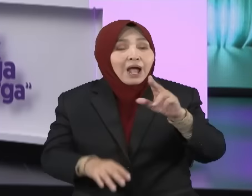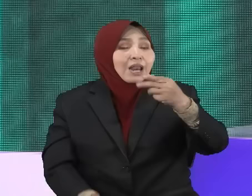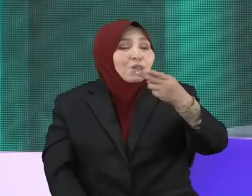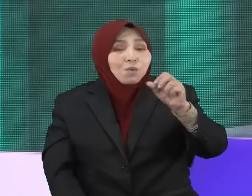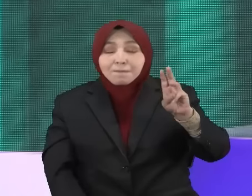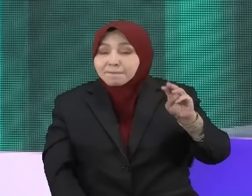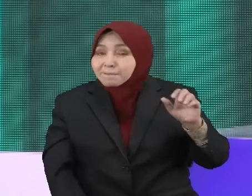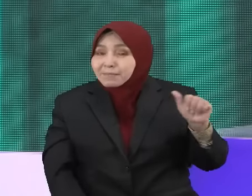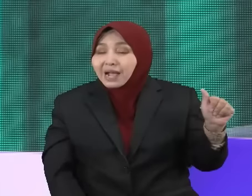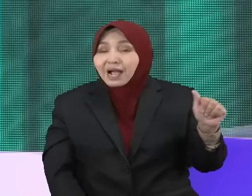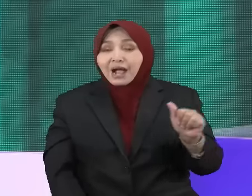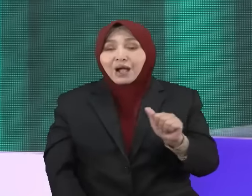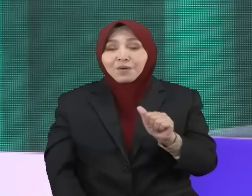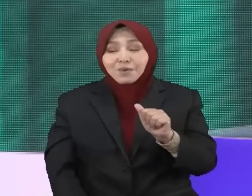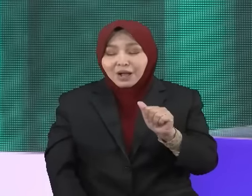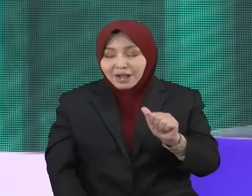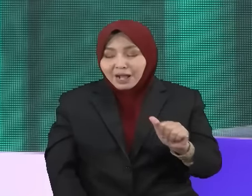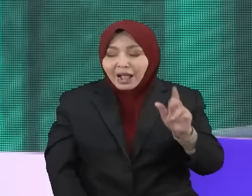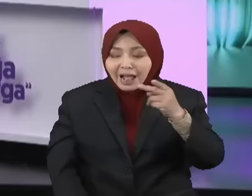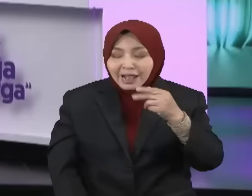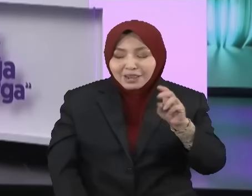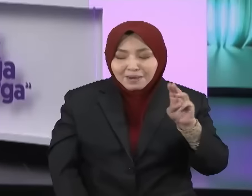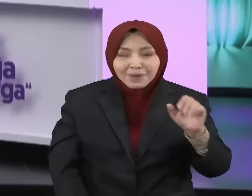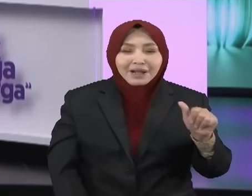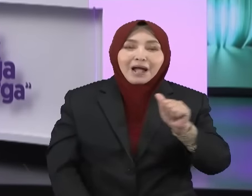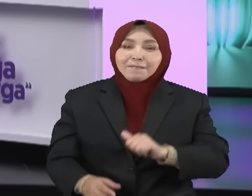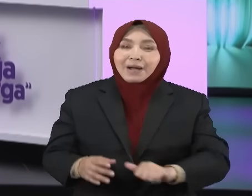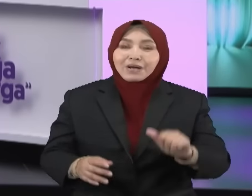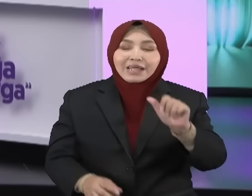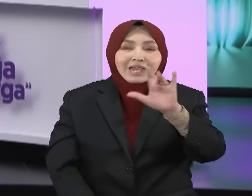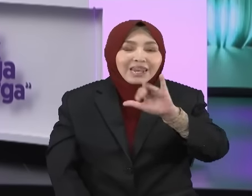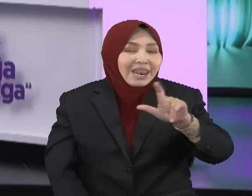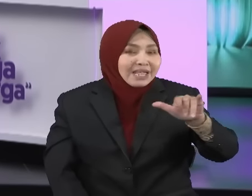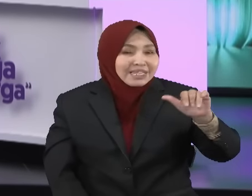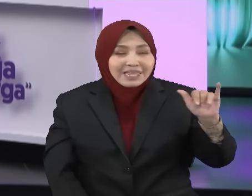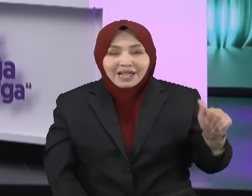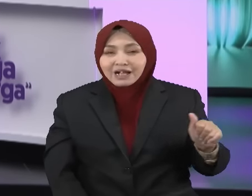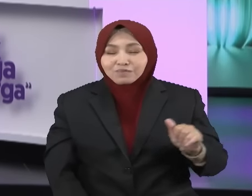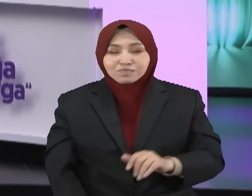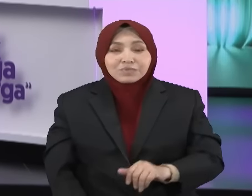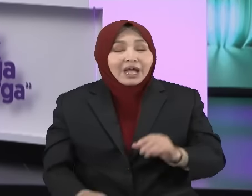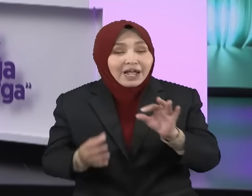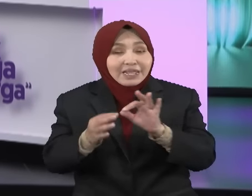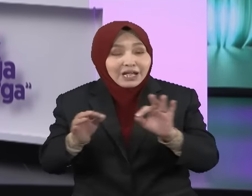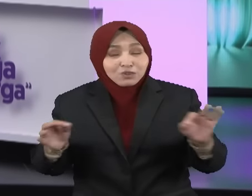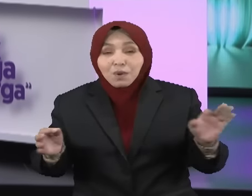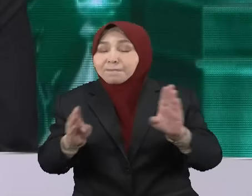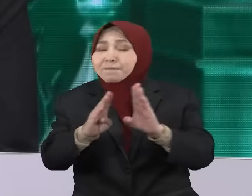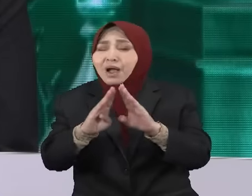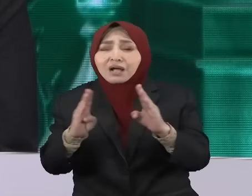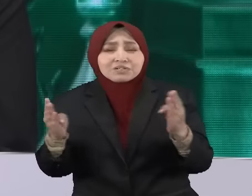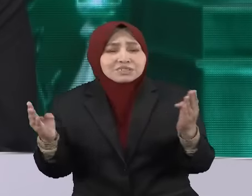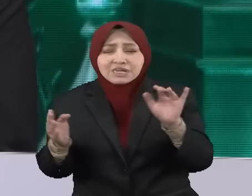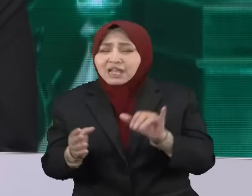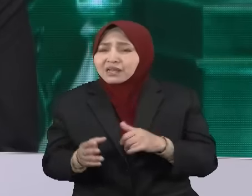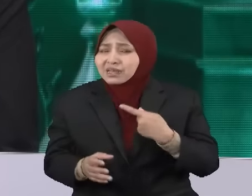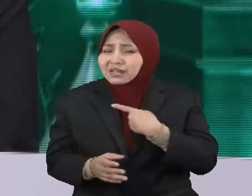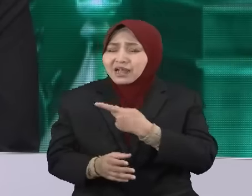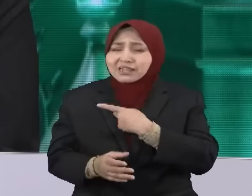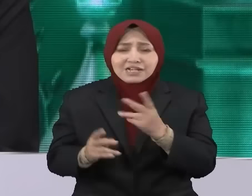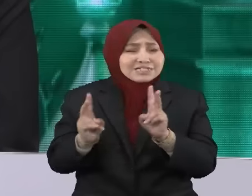ilayya, ada guna perkataan tu, marilah dekat kepadaku, halumma ilayya qata hayatul, maksudnya bahasa yang kita kata